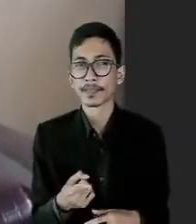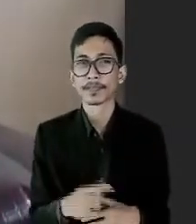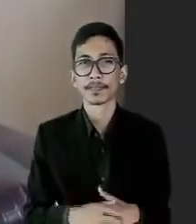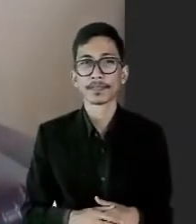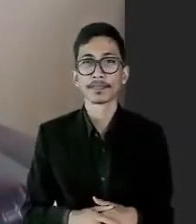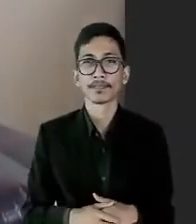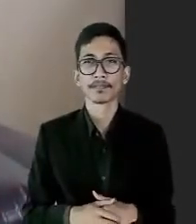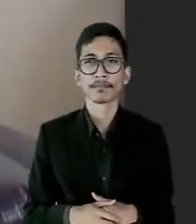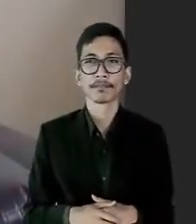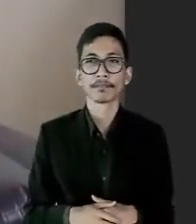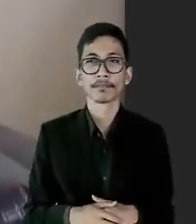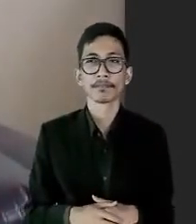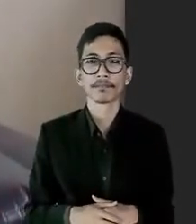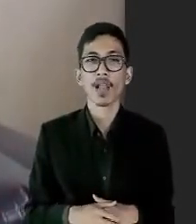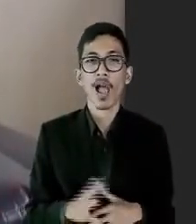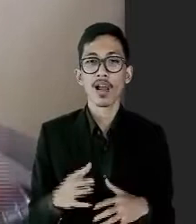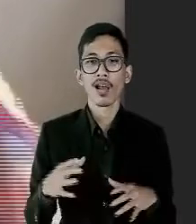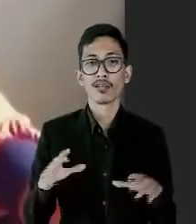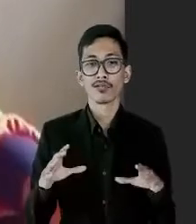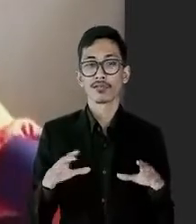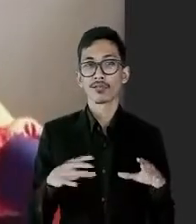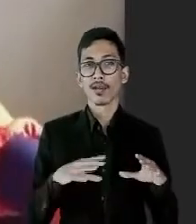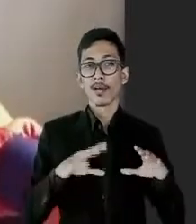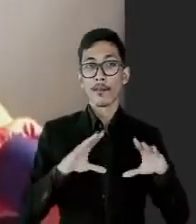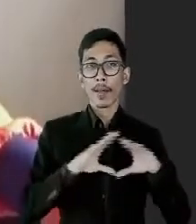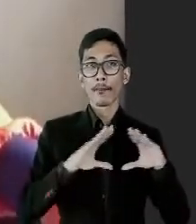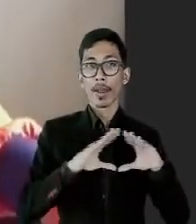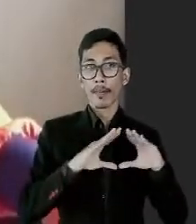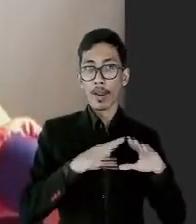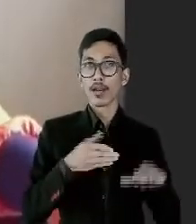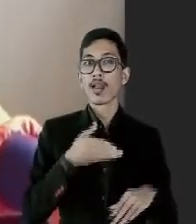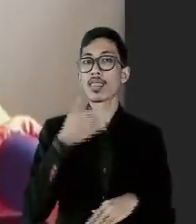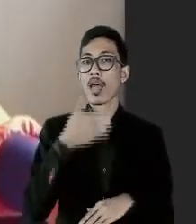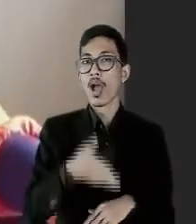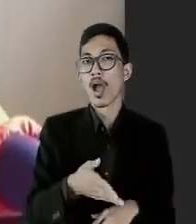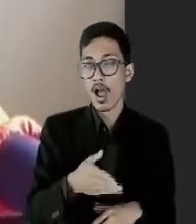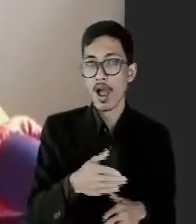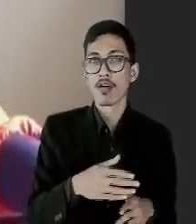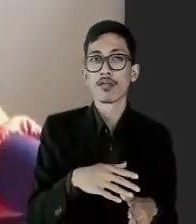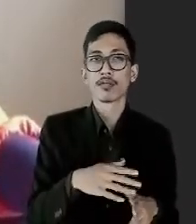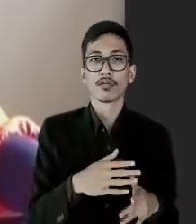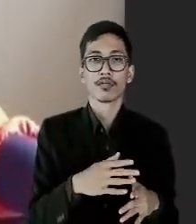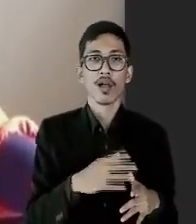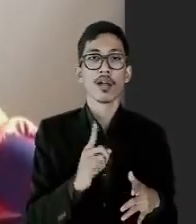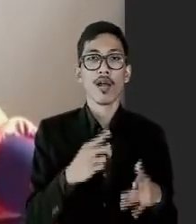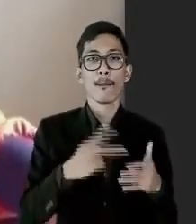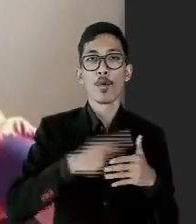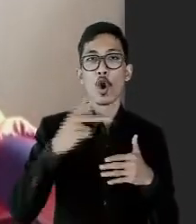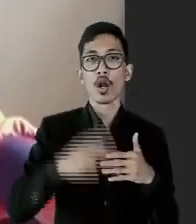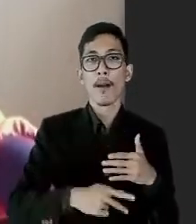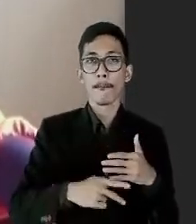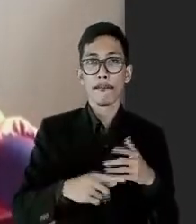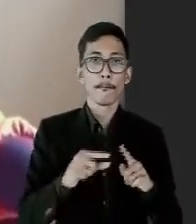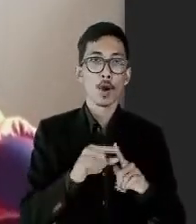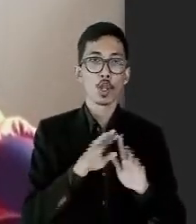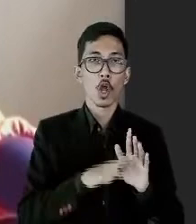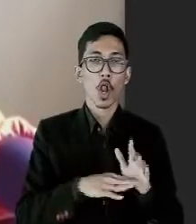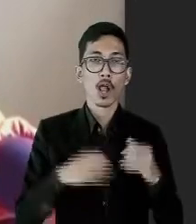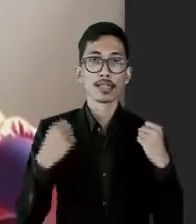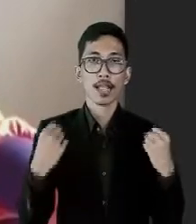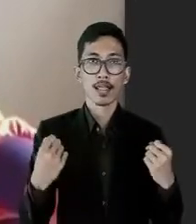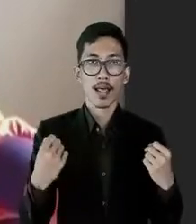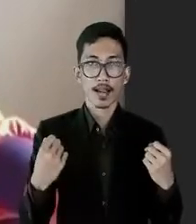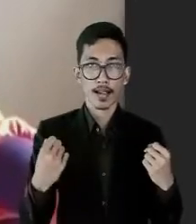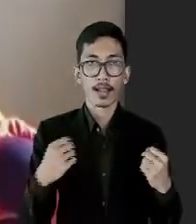hadir BNPB di Kota Jayapura dengan program penyelenggaraan prokes PON